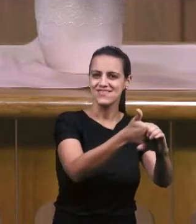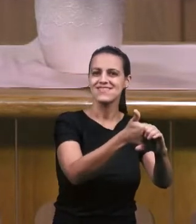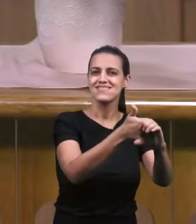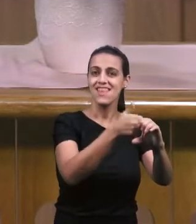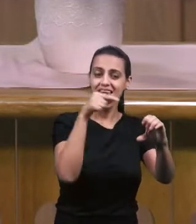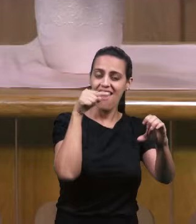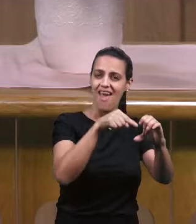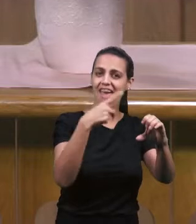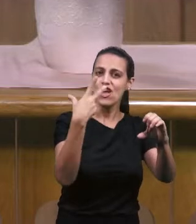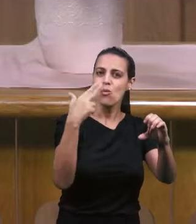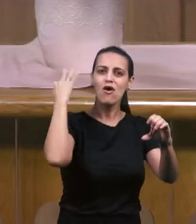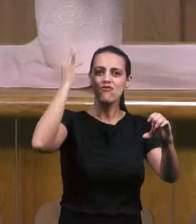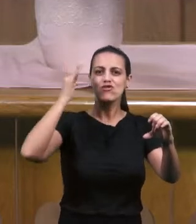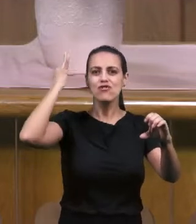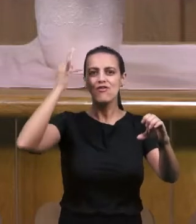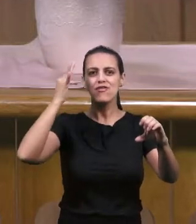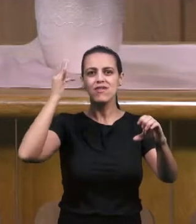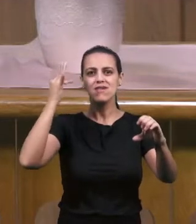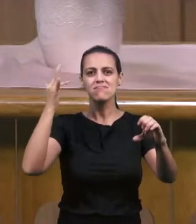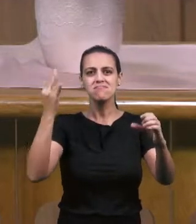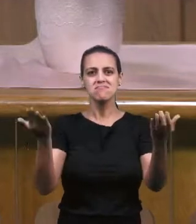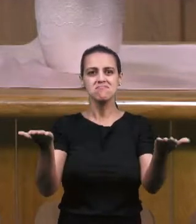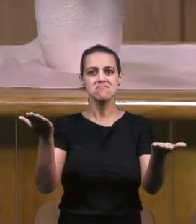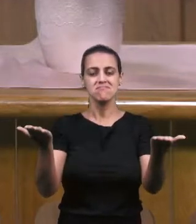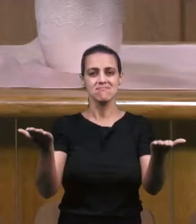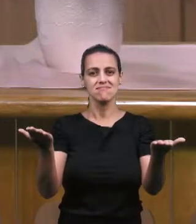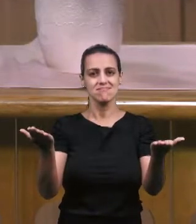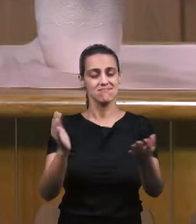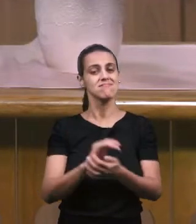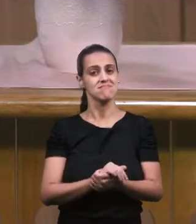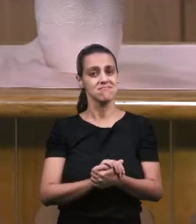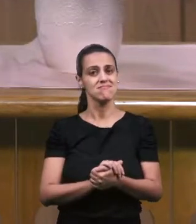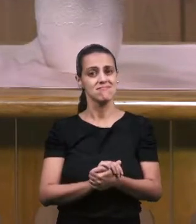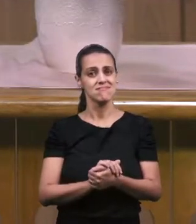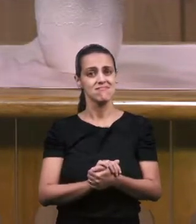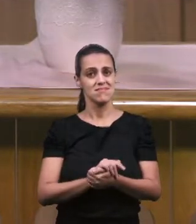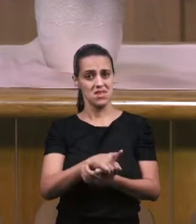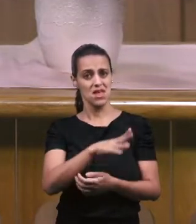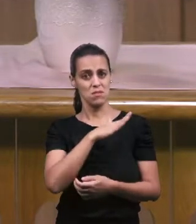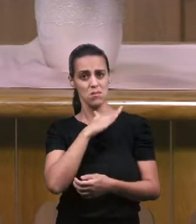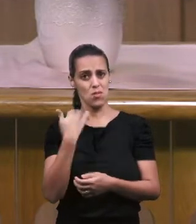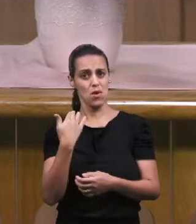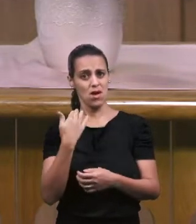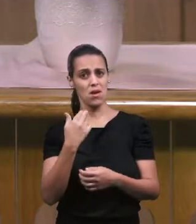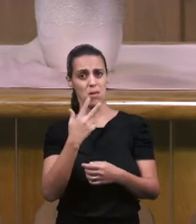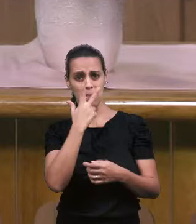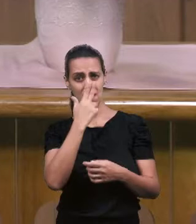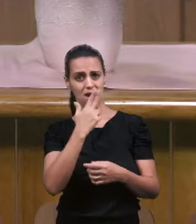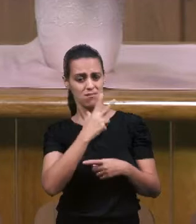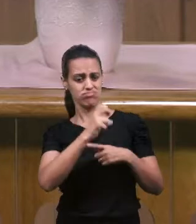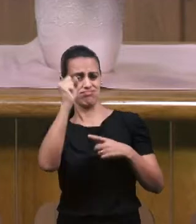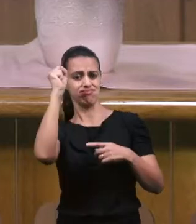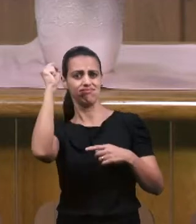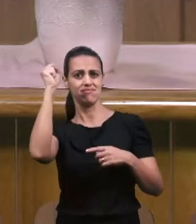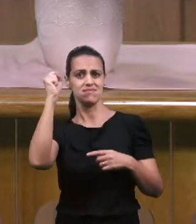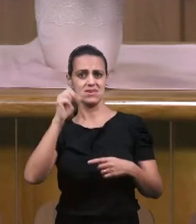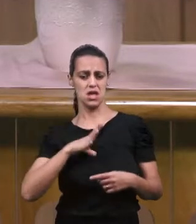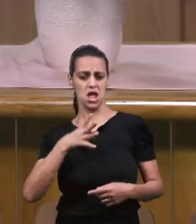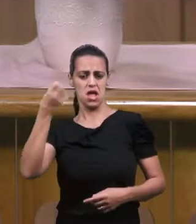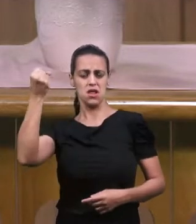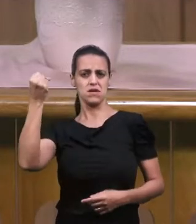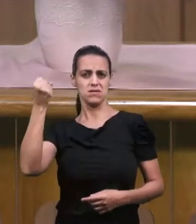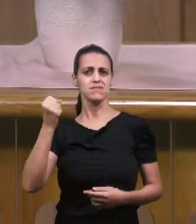façon d'expliquer la philosophie. Il est mort comme un martyr. C'est intéressant, non? Donc, on ne sait pas s'il y a